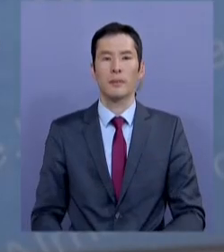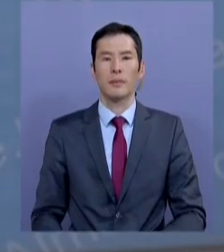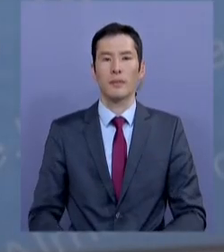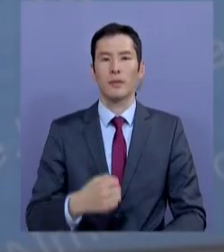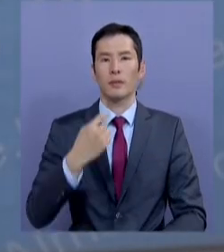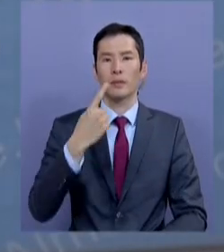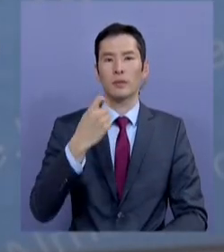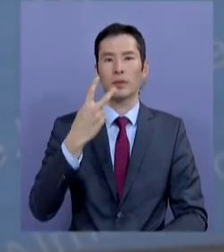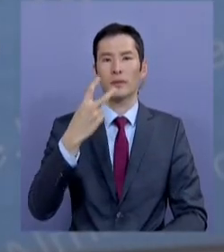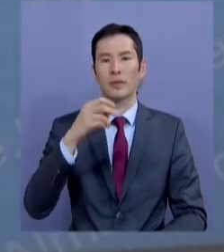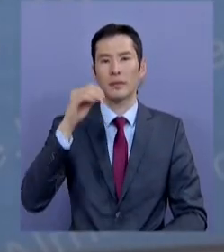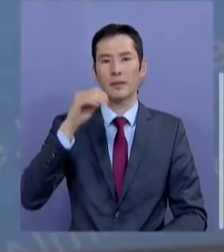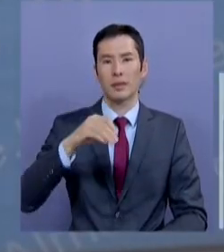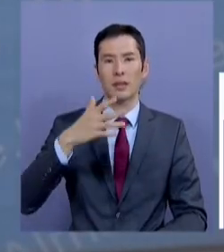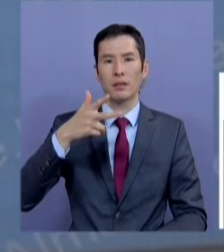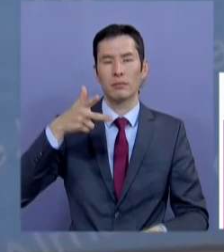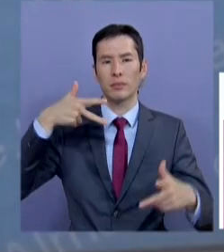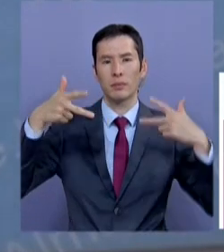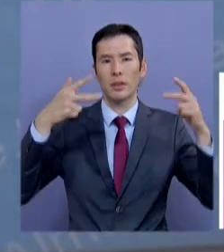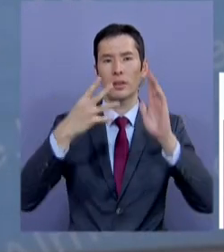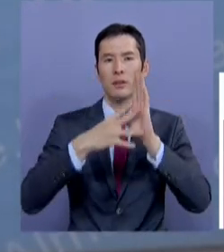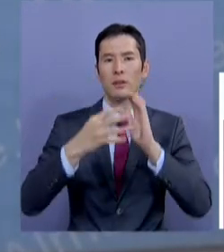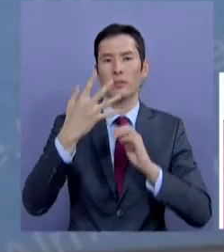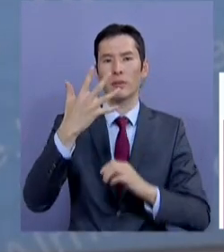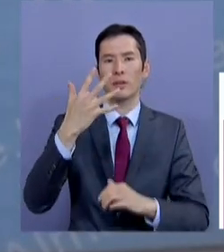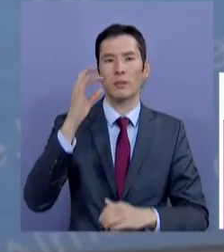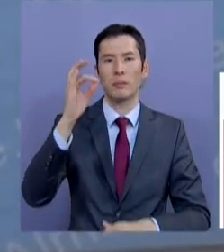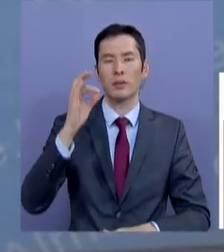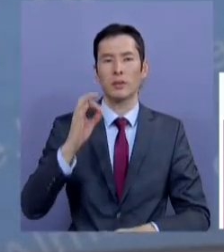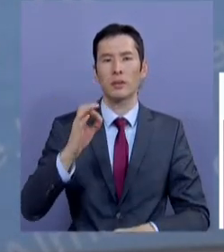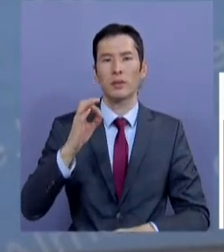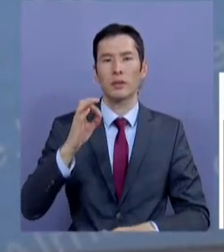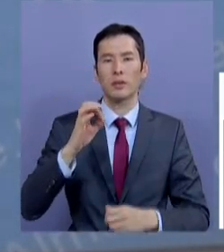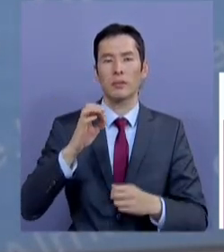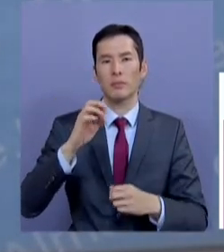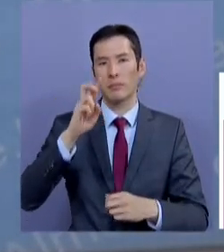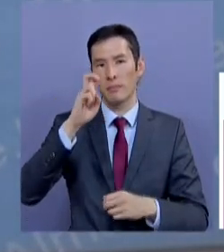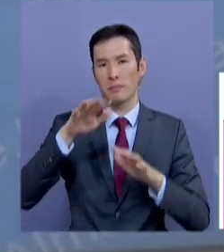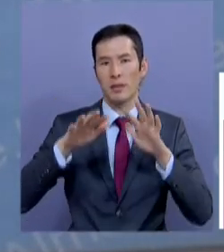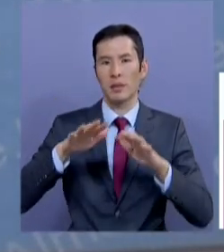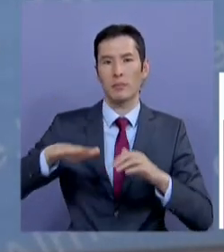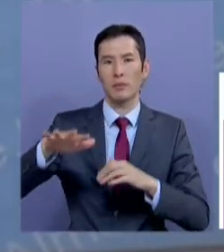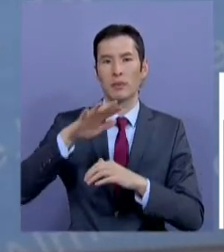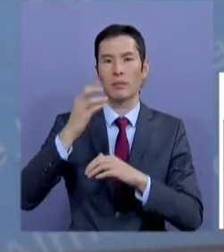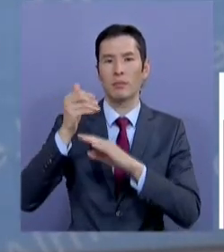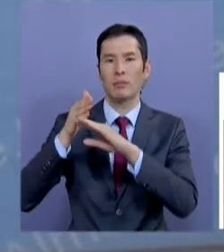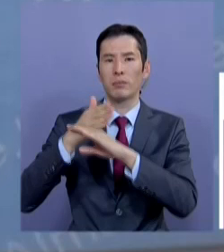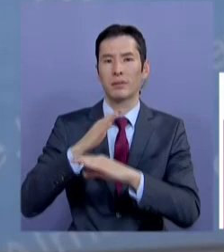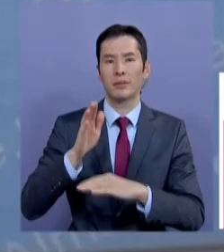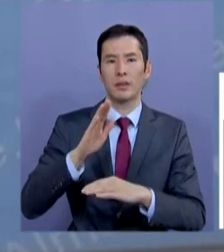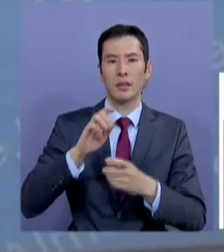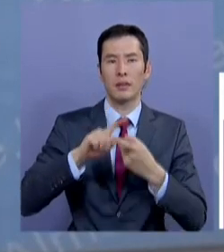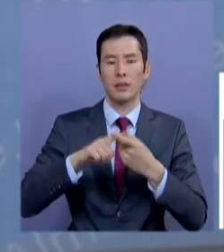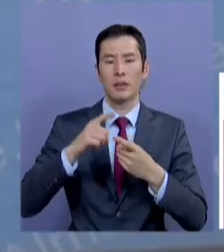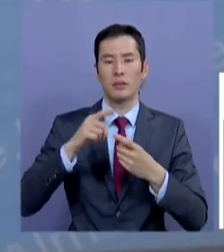120 мың бейне камералардың 95% жергілікті бюджеттен ешбір тиын шығармай